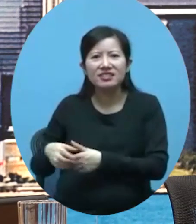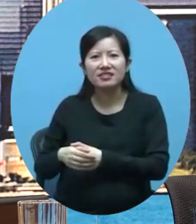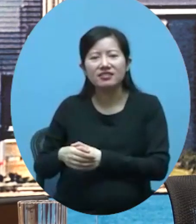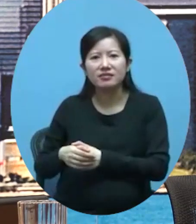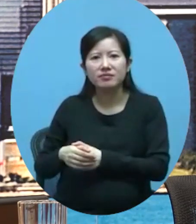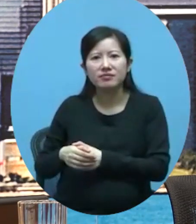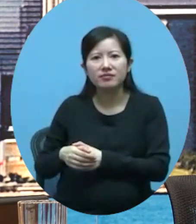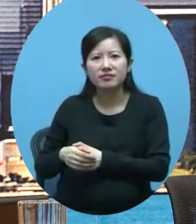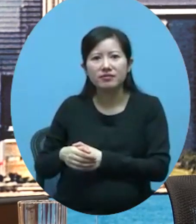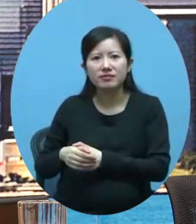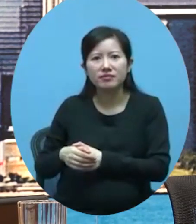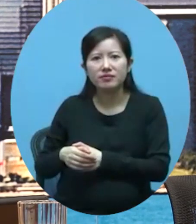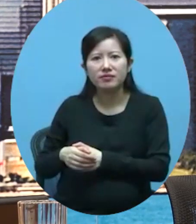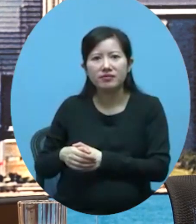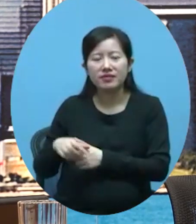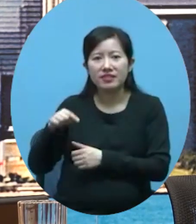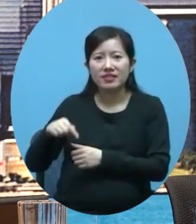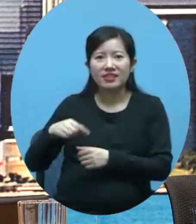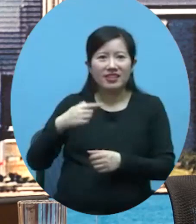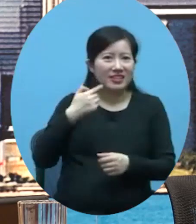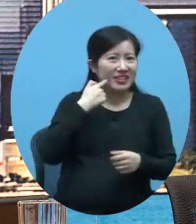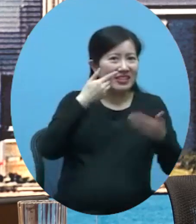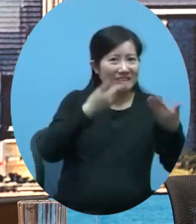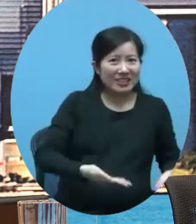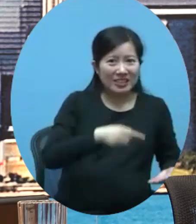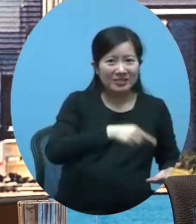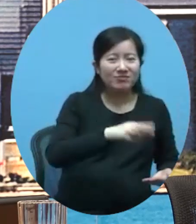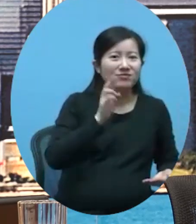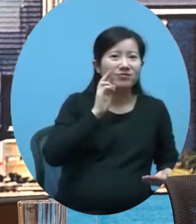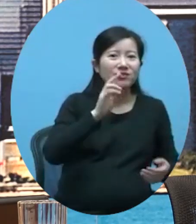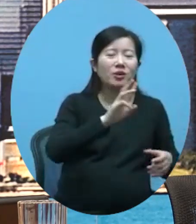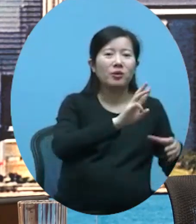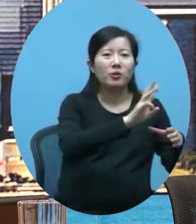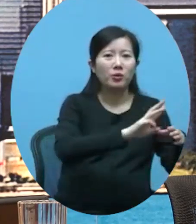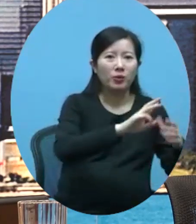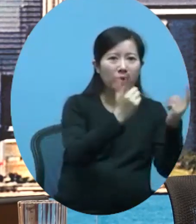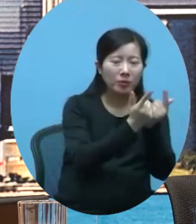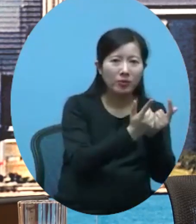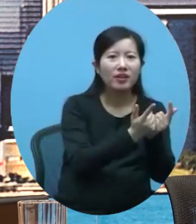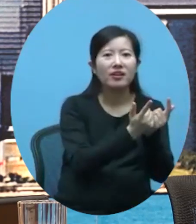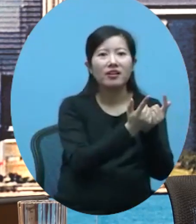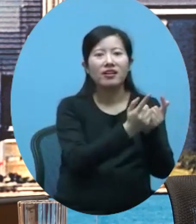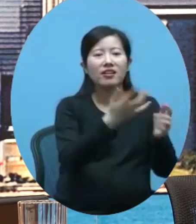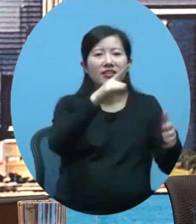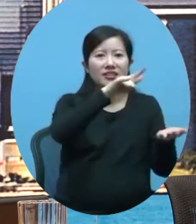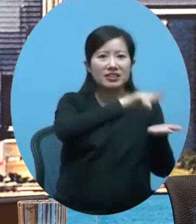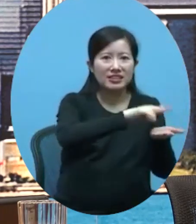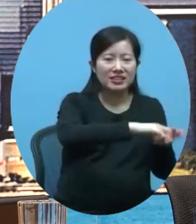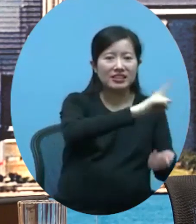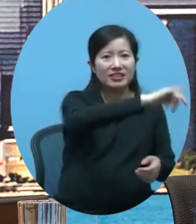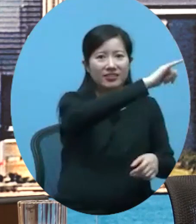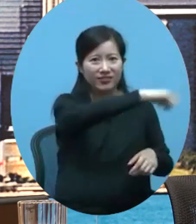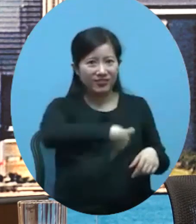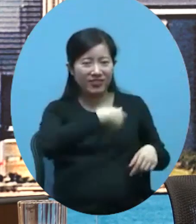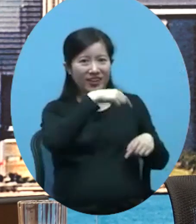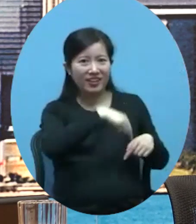他說譬如在疫情比較嚴重的地方回來譬如說湖北啊或者是武漢啊或者他真的